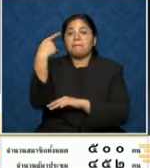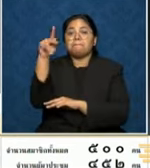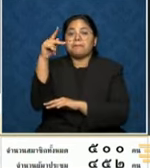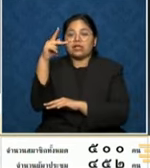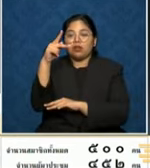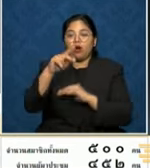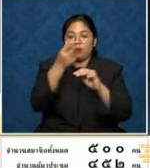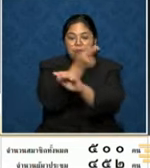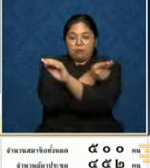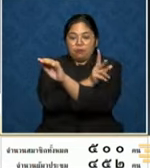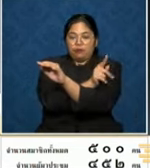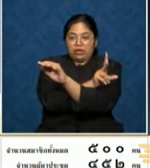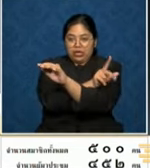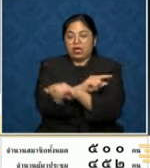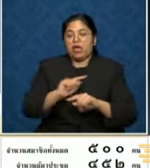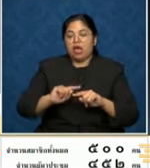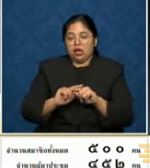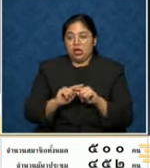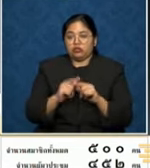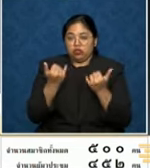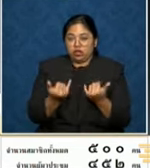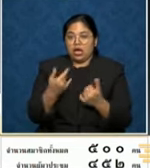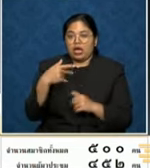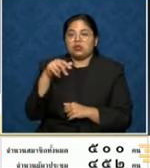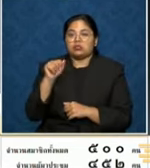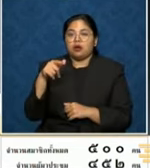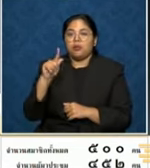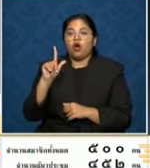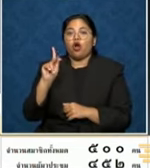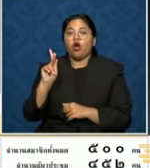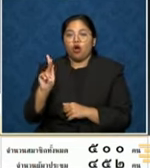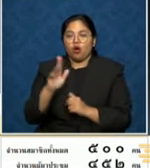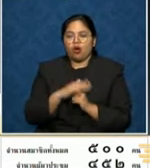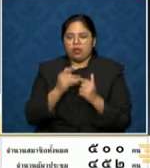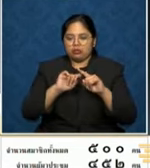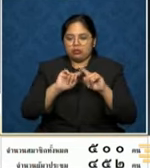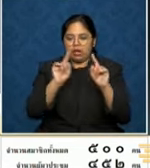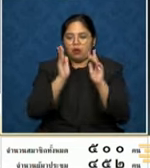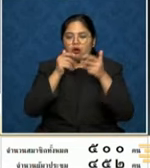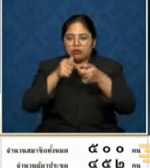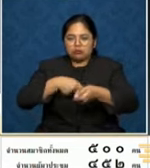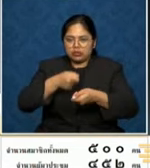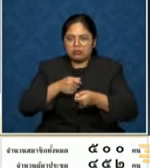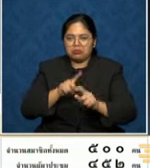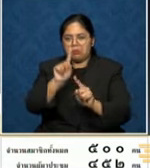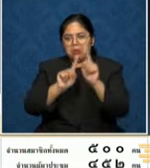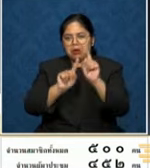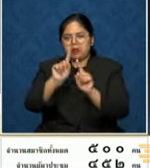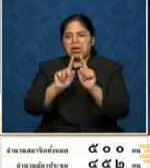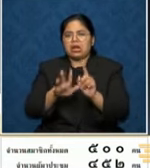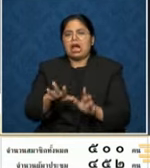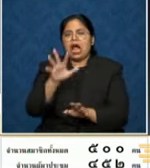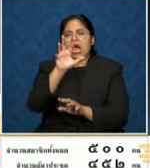เป็นที่ดินสปก.แต่พอดีพอพี่น้องเกษตรกรจะเอาเข้าสถาบันการเงินประเมินมูลค่า